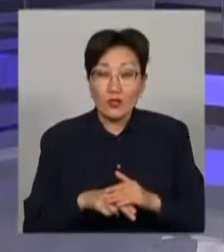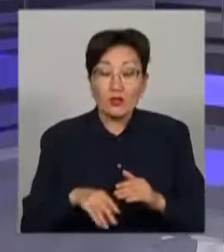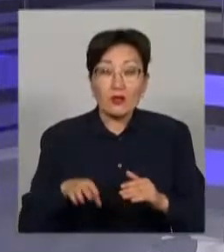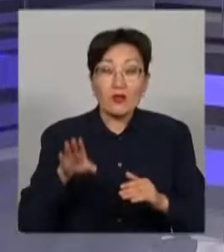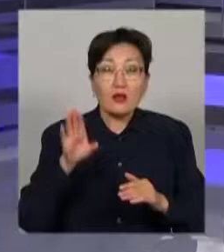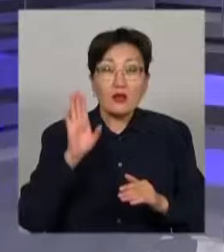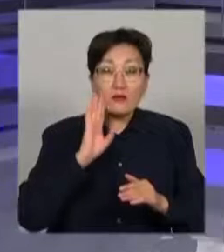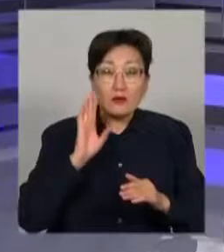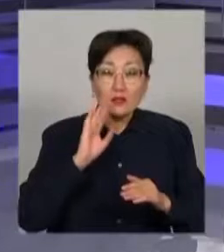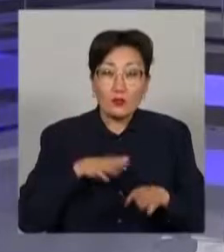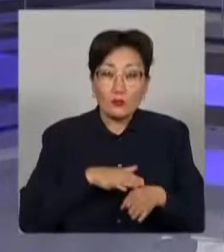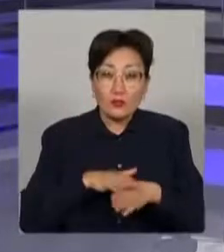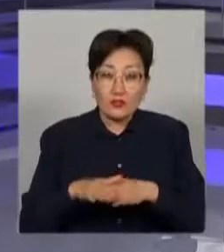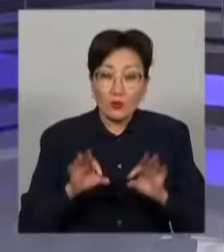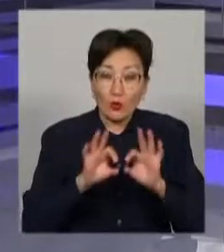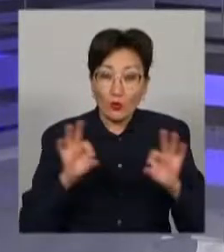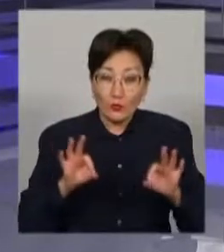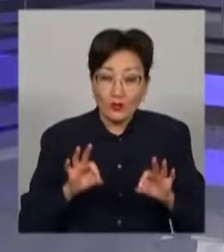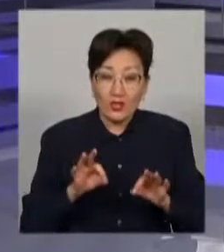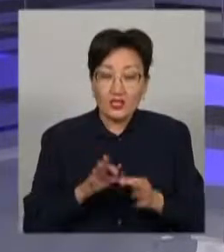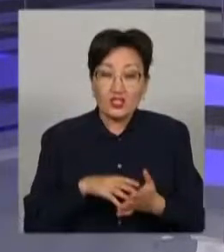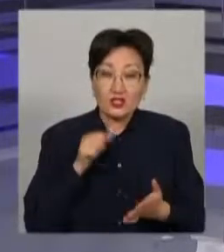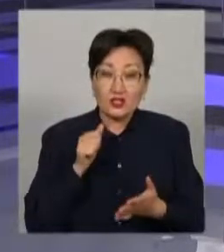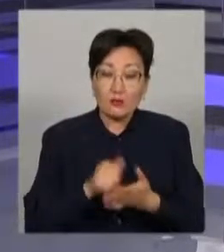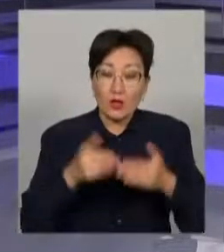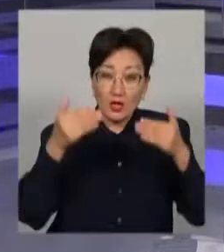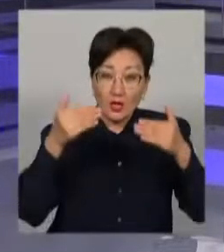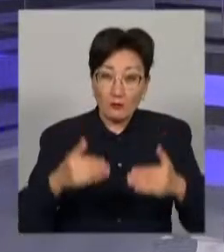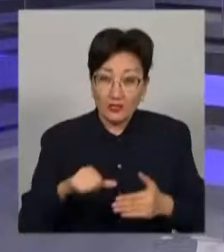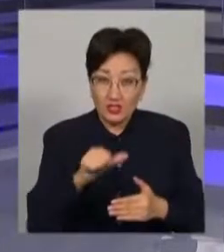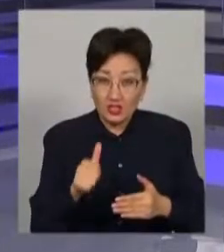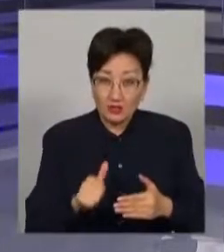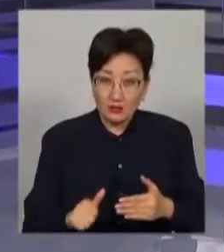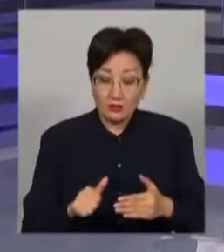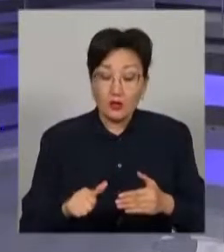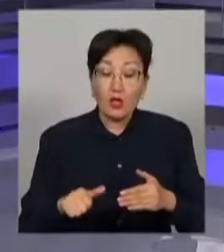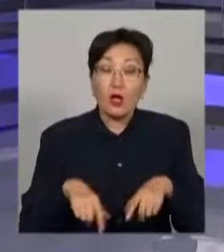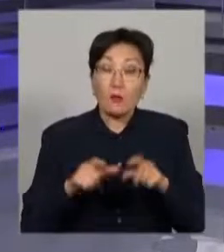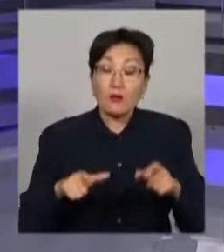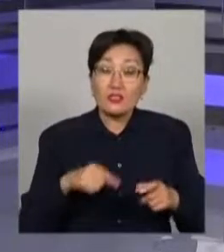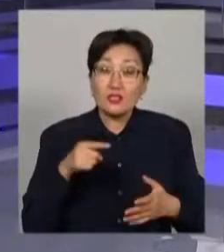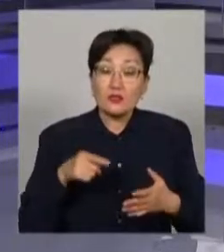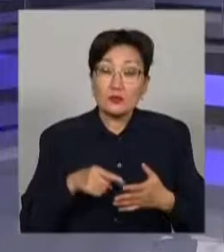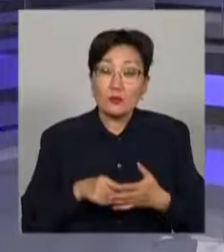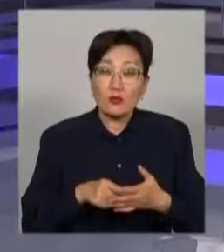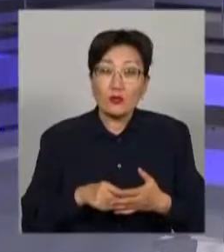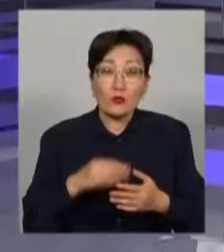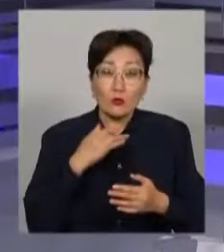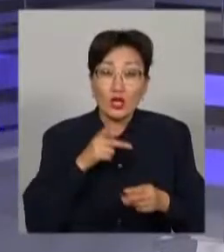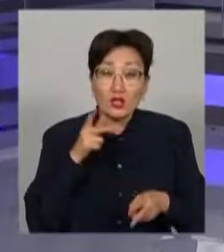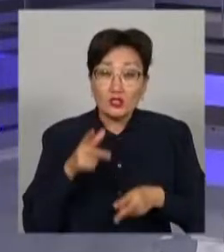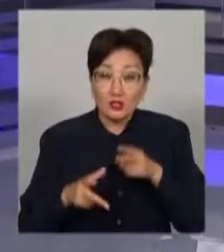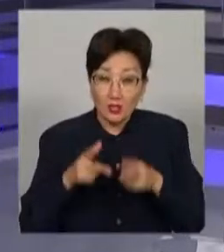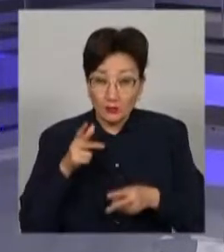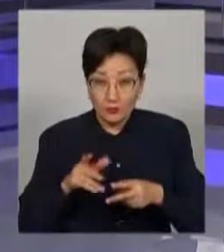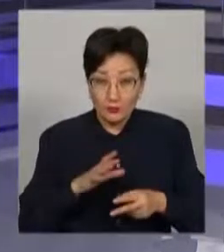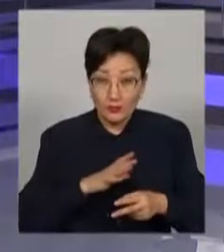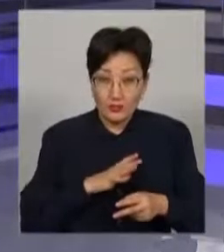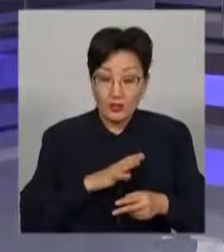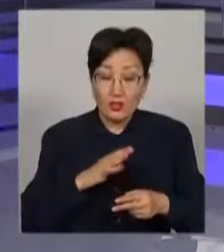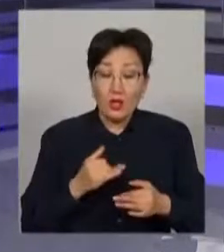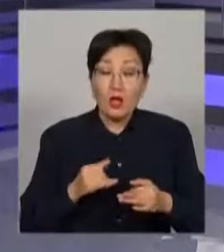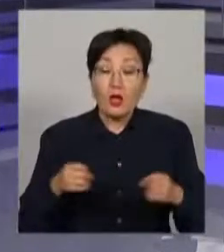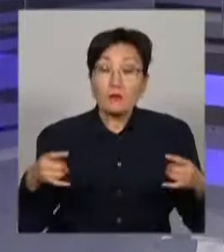суына толып, құбырлары шіріп, қабырғалары шытынап кеткен. Тұрғындар мәселен айтып, аттамаған табалдырық қақпаған есік қалмады